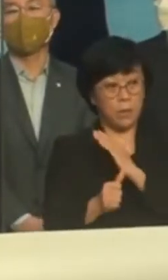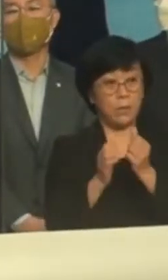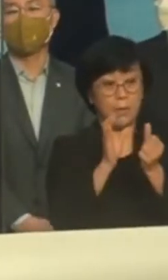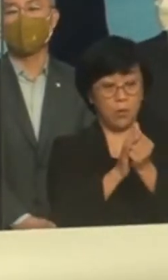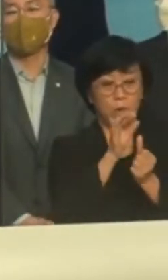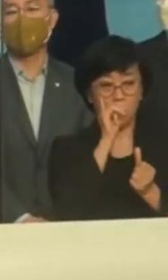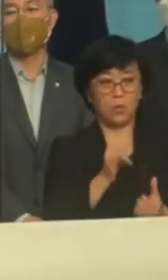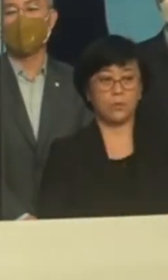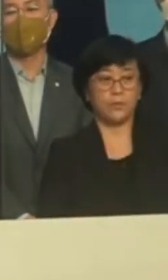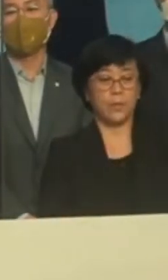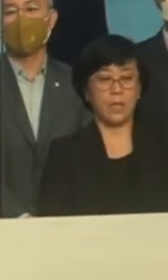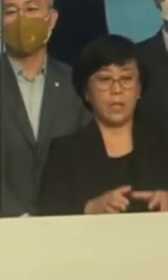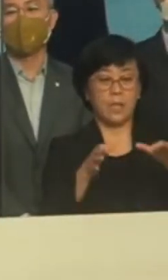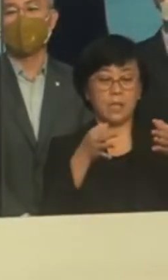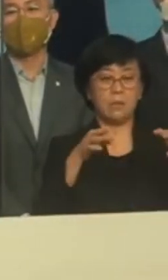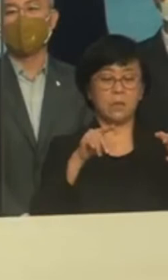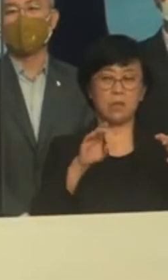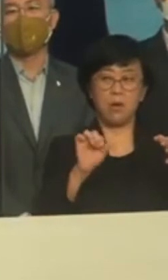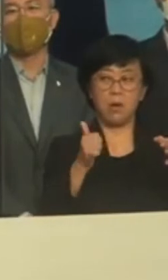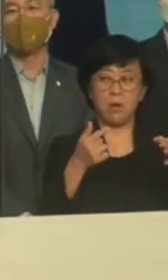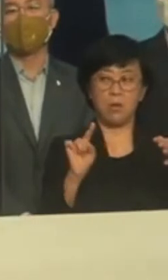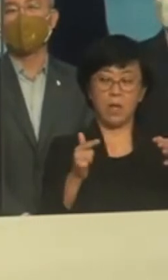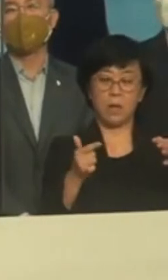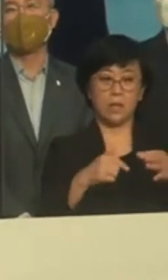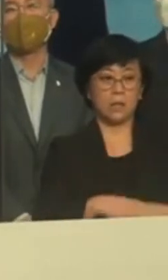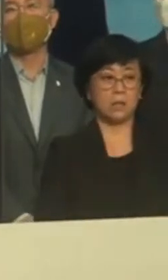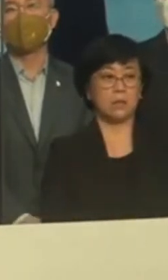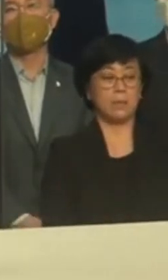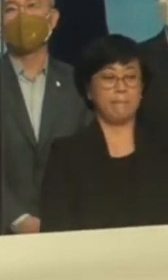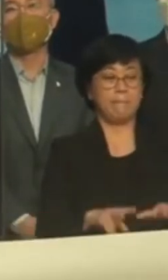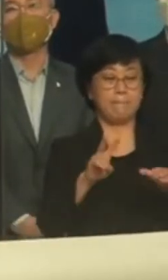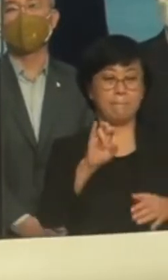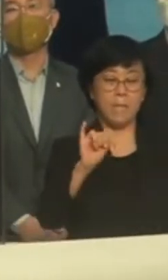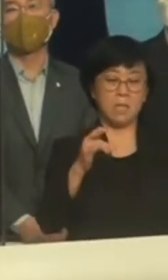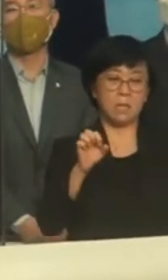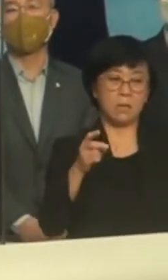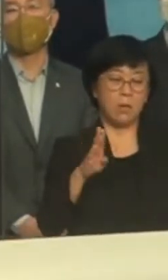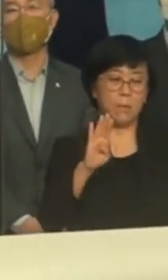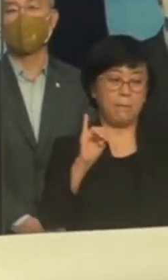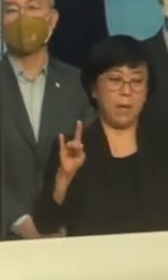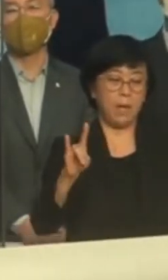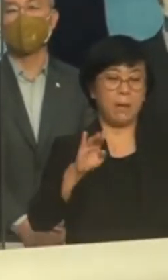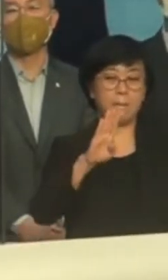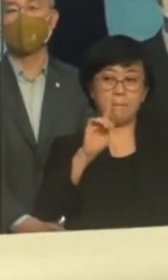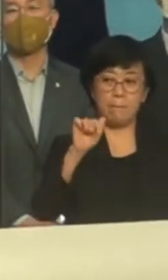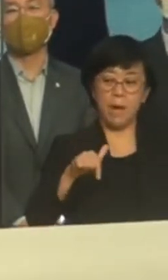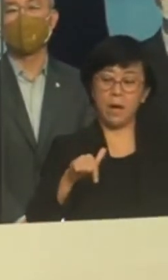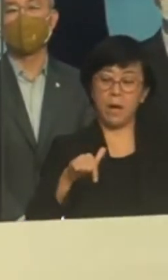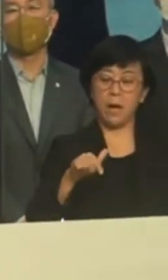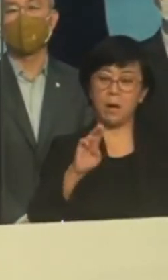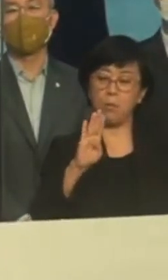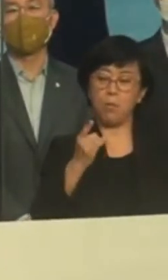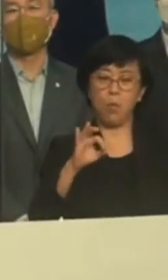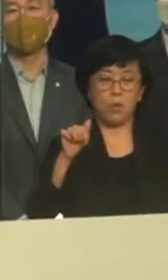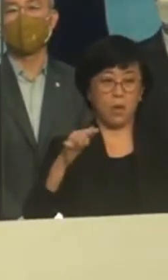맡고 계십니다. 김성환 의원님 오셨습니다. 민영대 의원님 오셨습니다. 박홍근 의원님 오셨습니다.